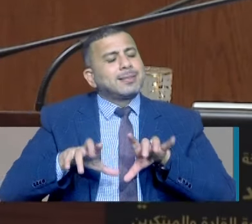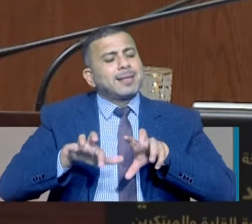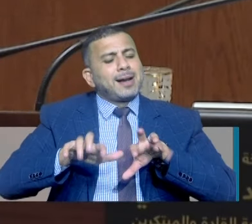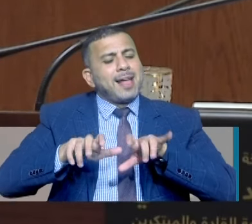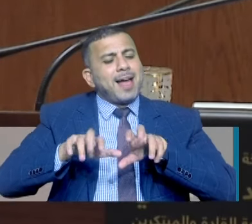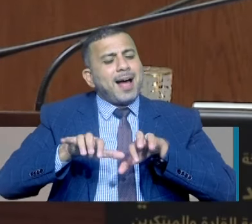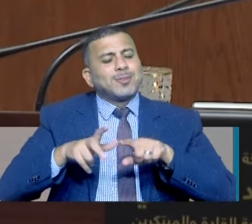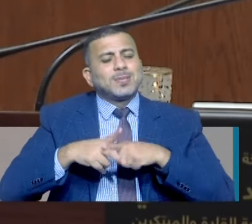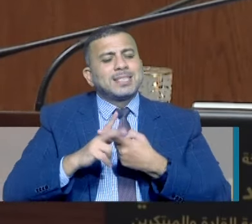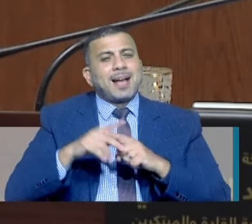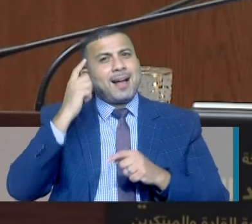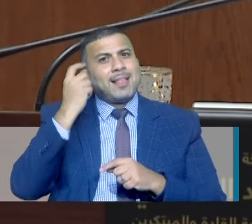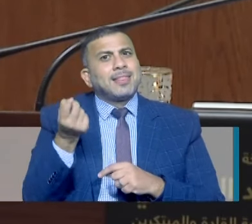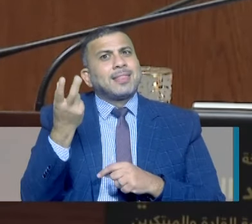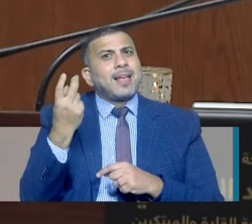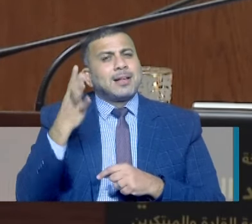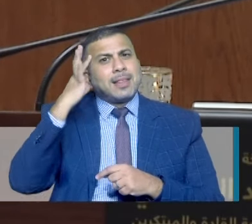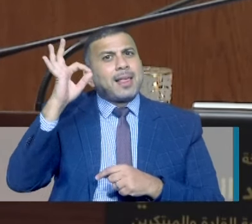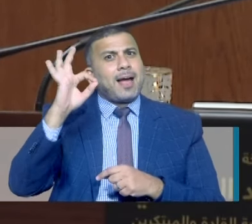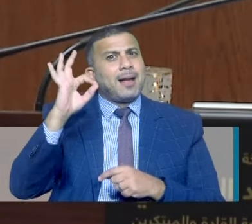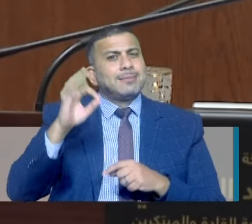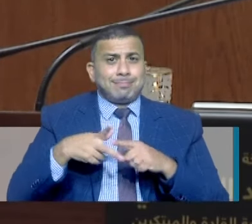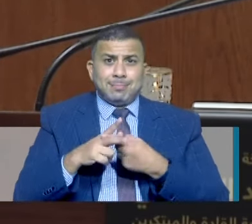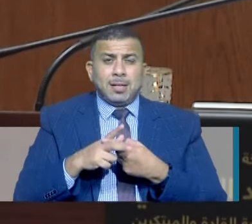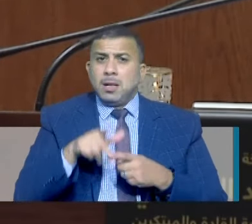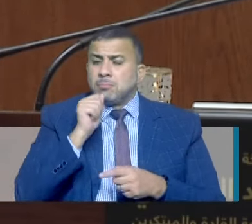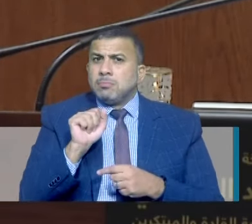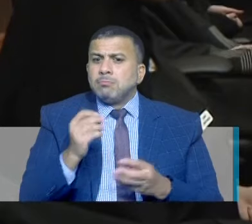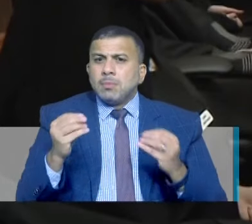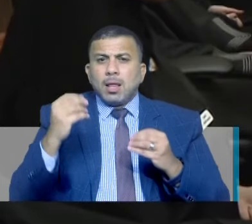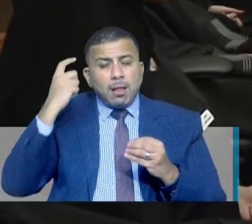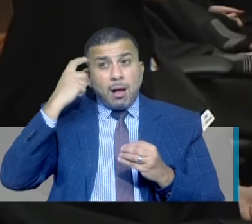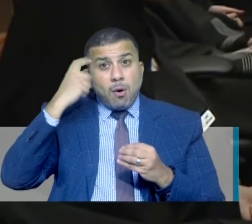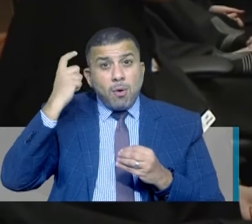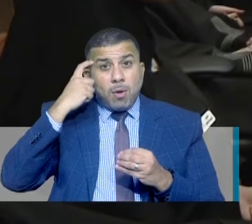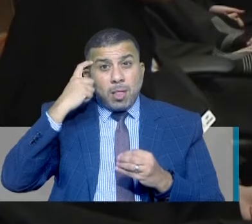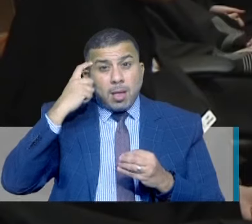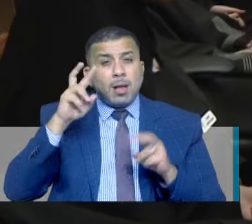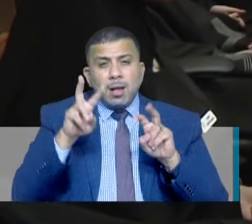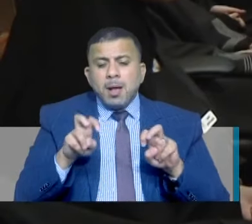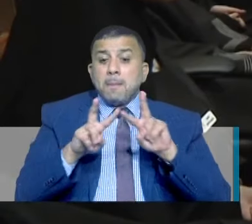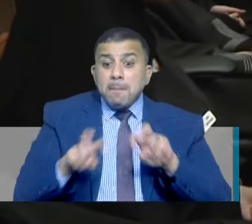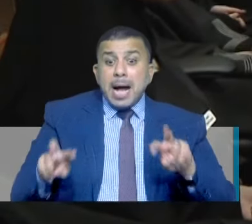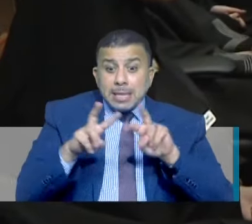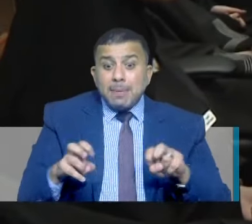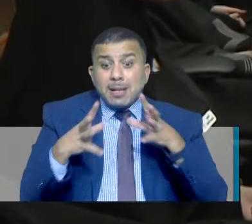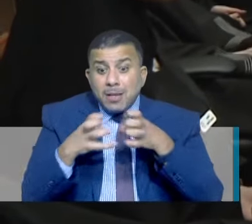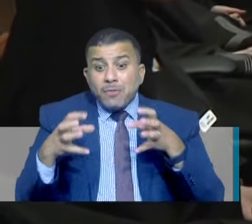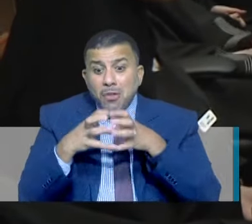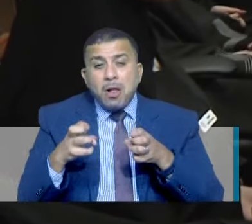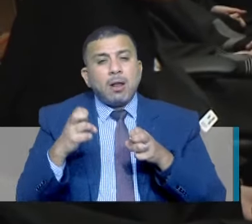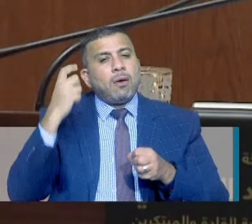والذكاء الاصطناعي بشكل مكثف، فتكاسلت العقول عن البحث والتقصي للوصول إلى